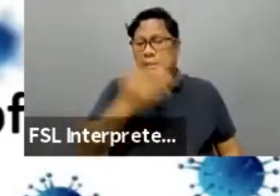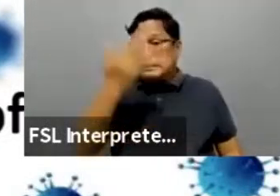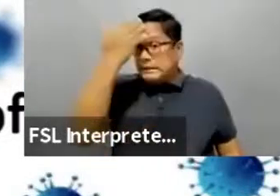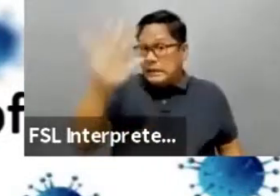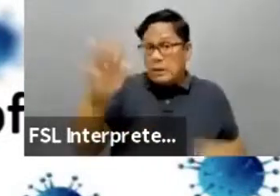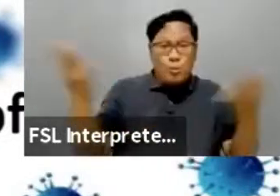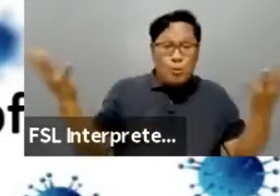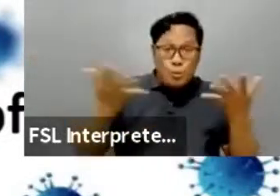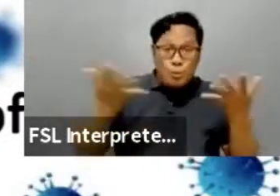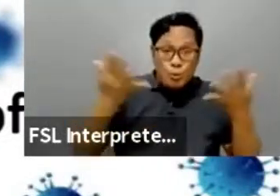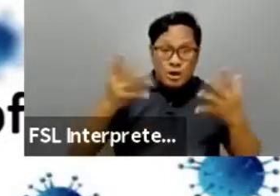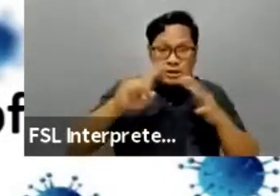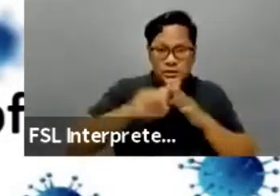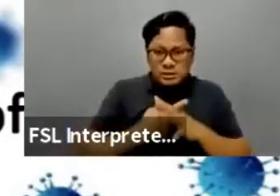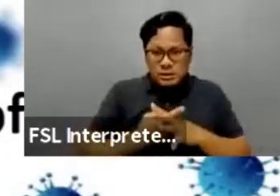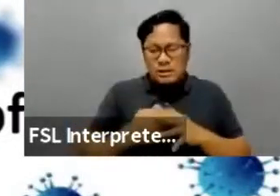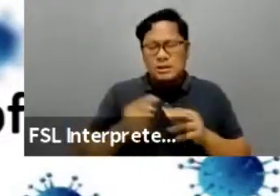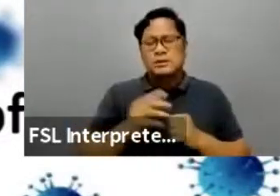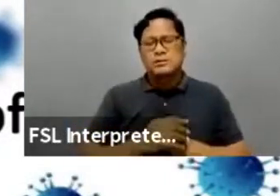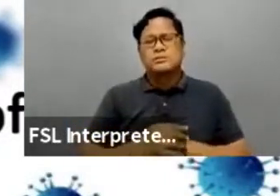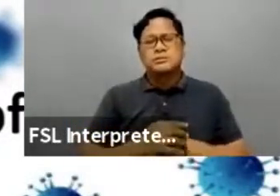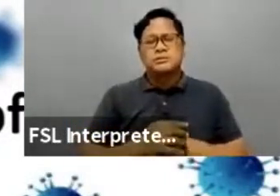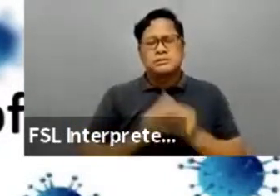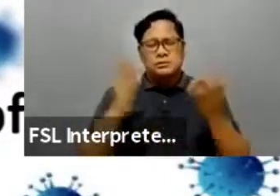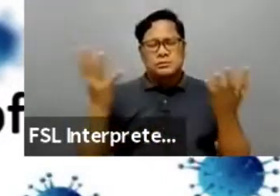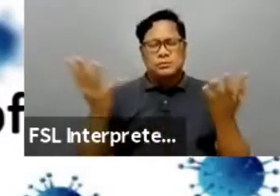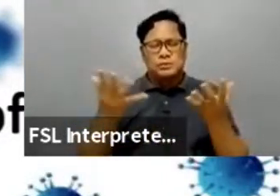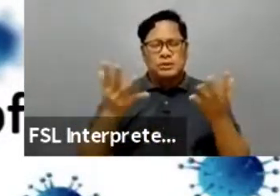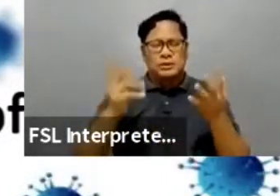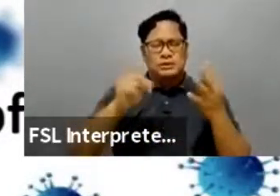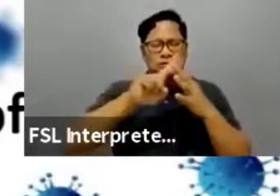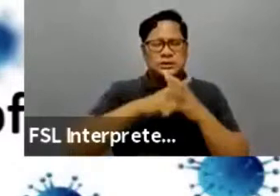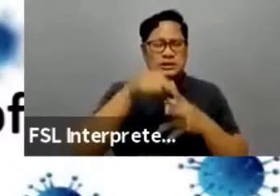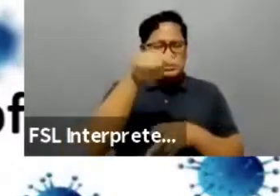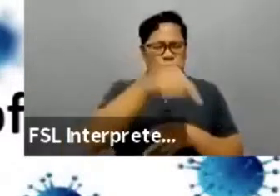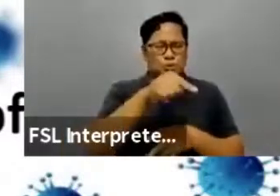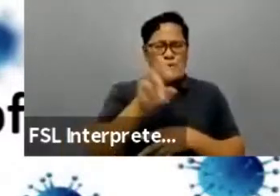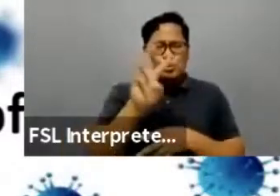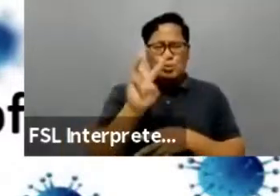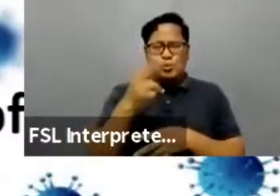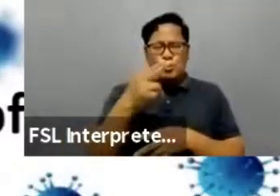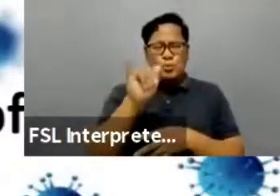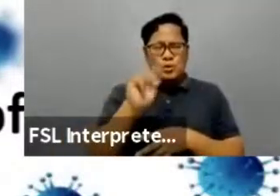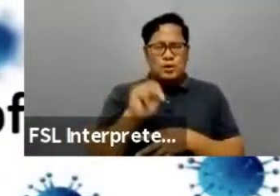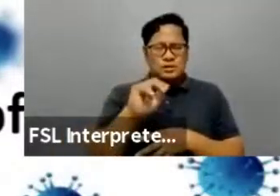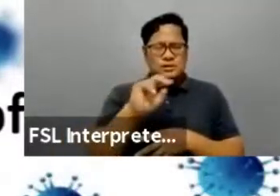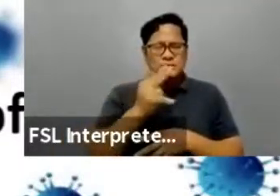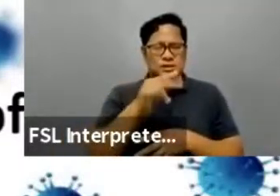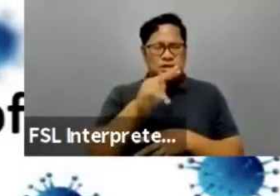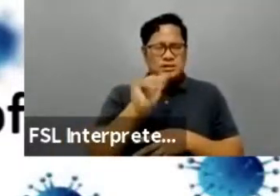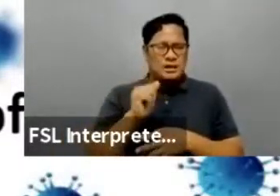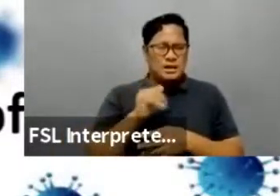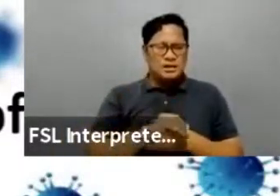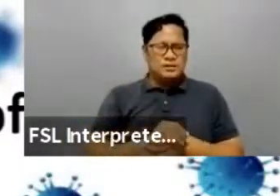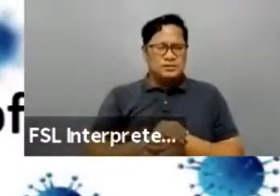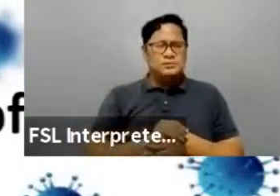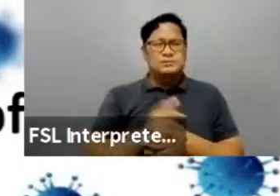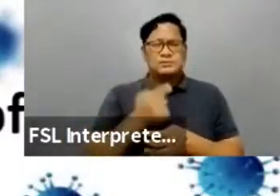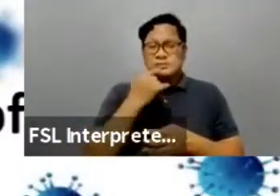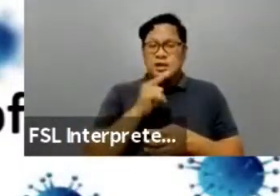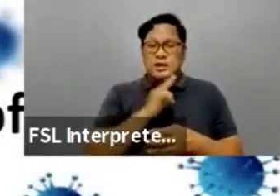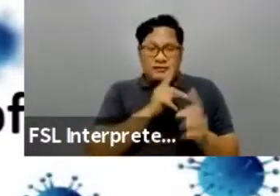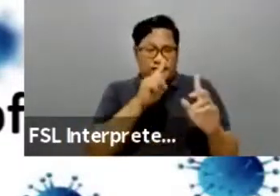origin na galing sa Wuhan, China. Yun ang pinag-umpisahan